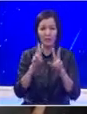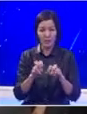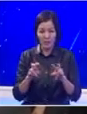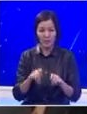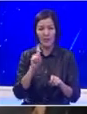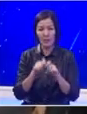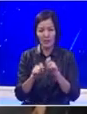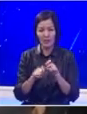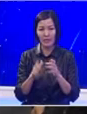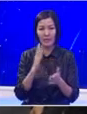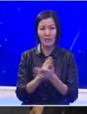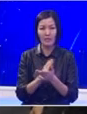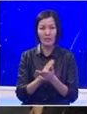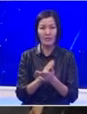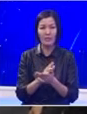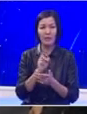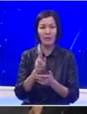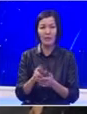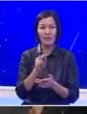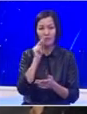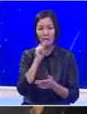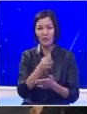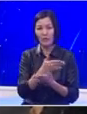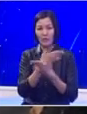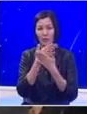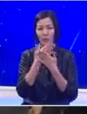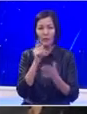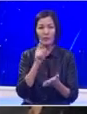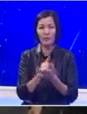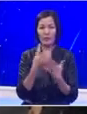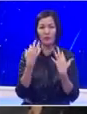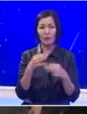тергеледі, бәрі кімнің кінәсі жоқ, оның бәрі міндетті түрде босатылады.